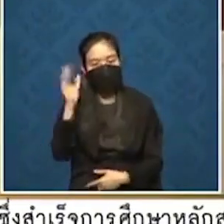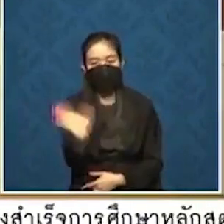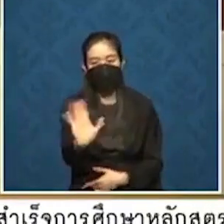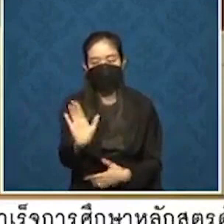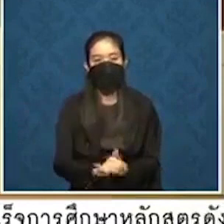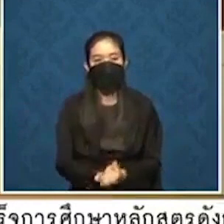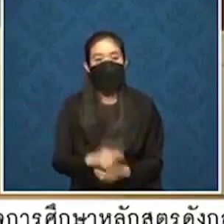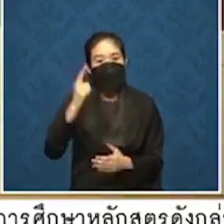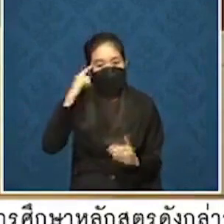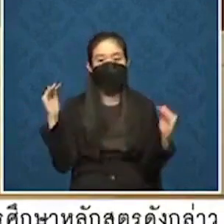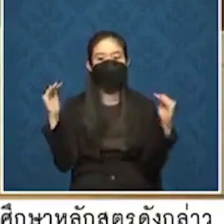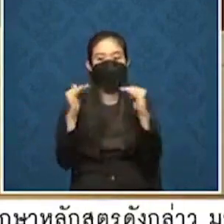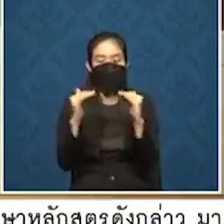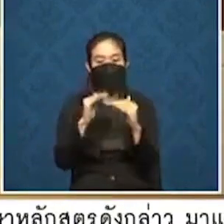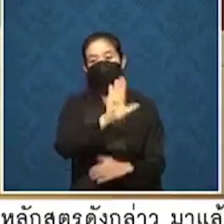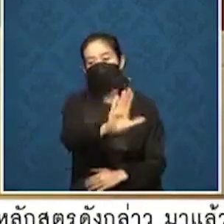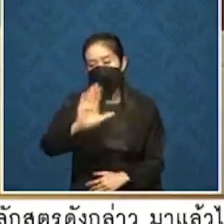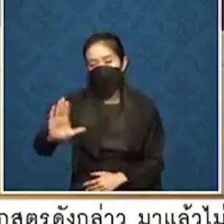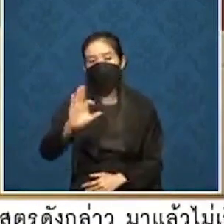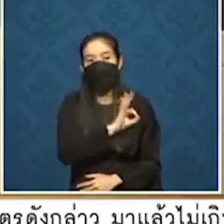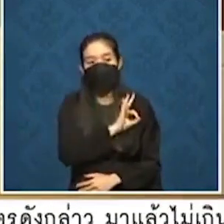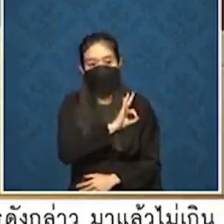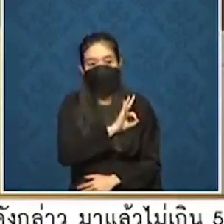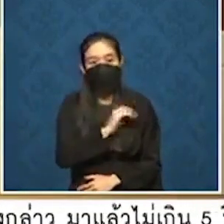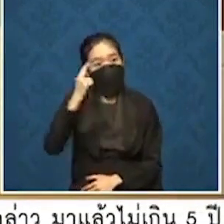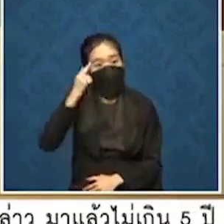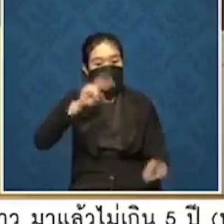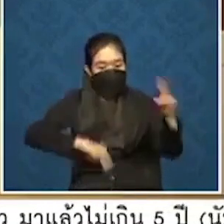ก็ถือเป็สิทธของสมาชิกทจะตวจสบองคประชุม